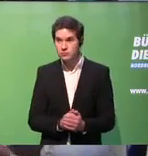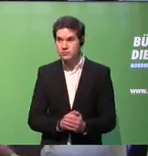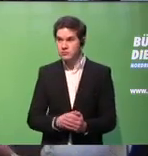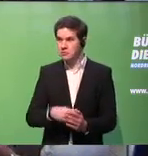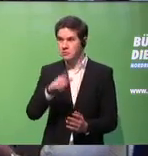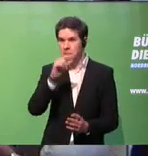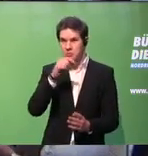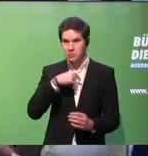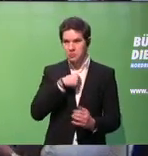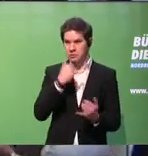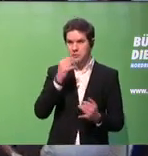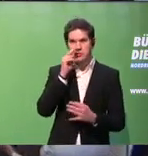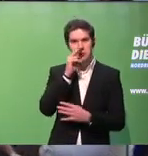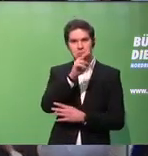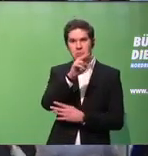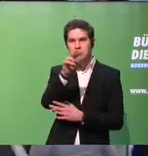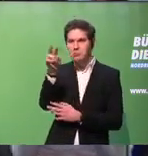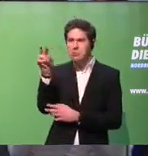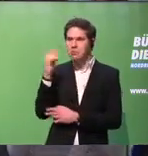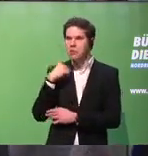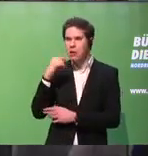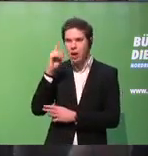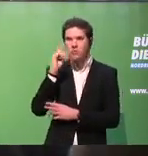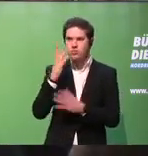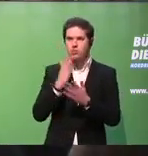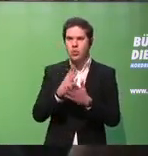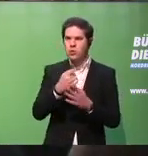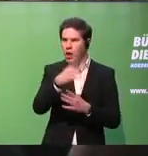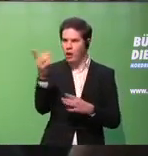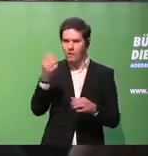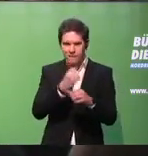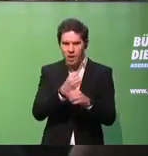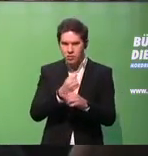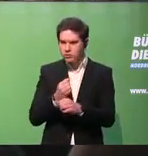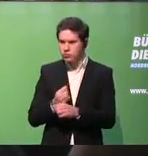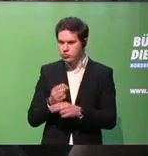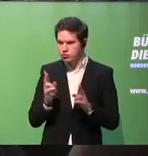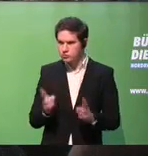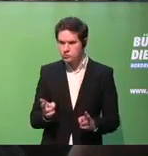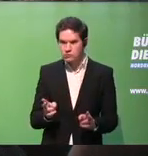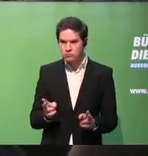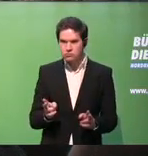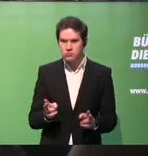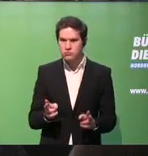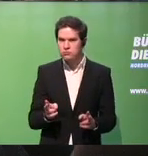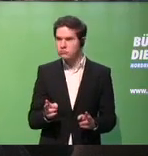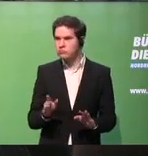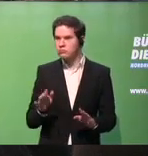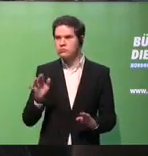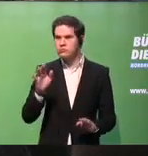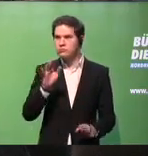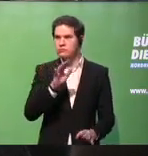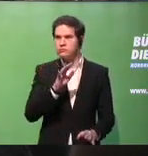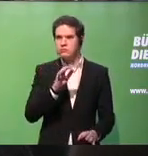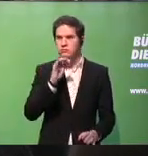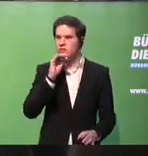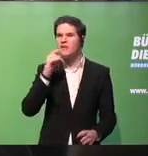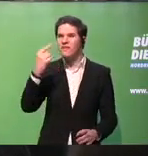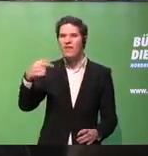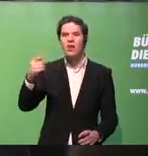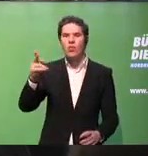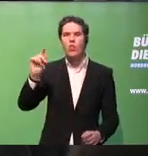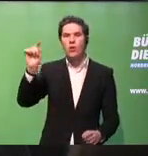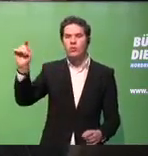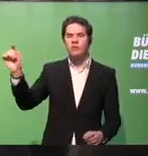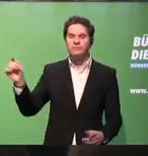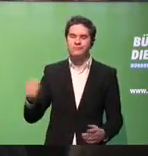soweit ich das jetzt von hier aus erkennen kann, müsste jede und jeder abgestimmt haben. Nein, noch nicht.